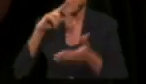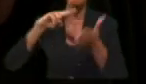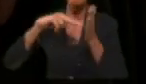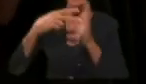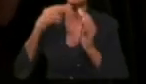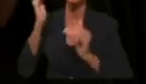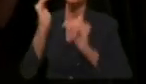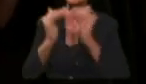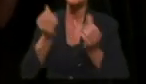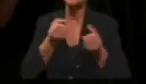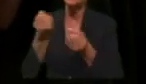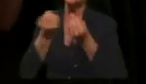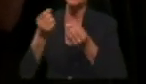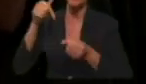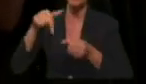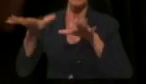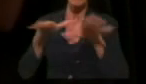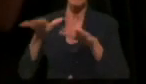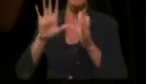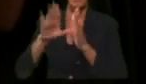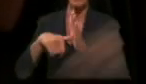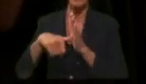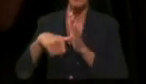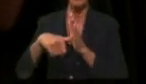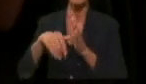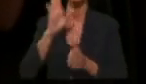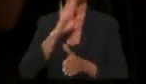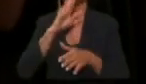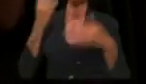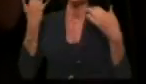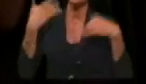zrównoważonej mobilności miejskiej oraz zintegrowany model